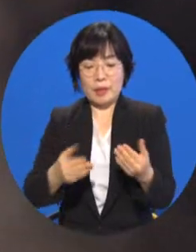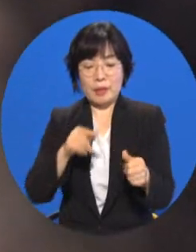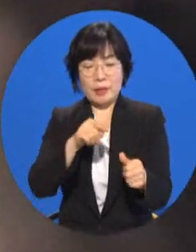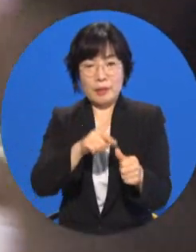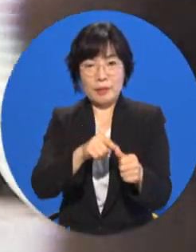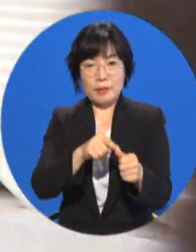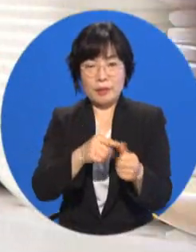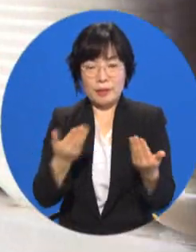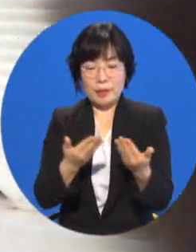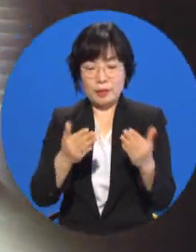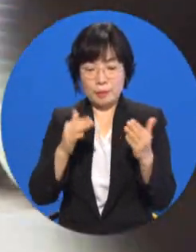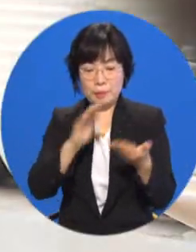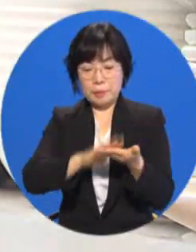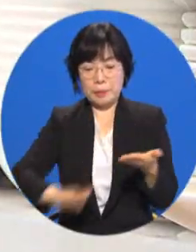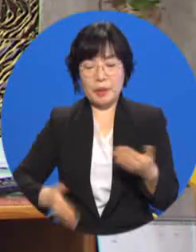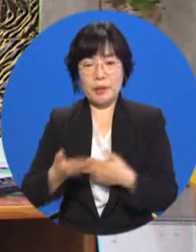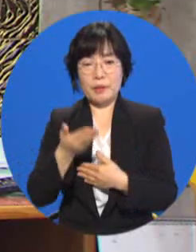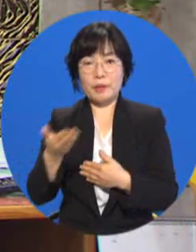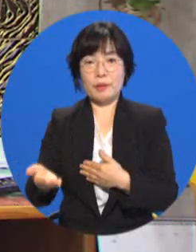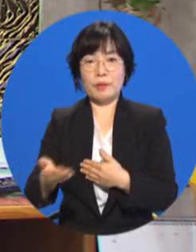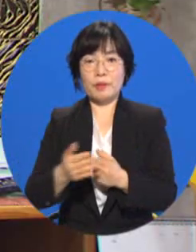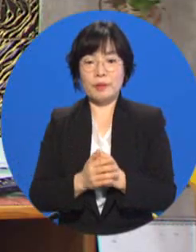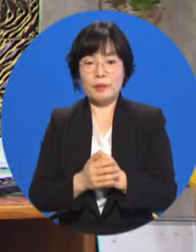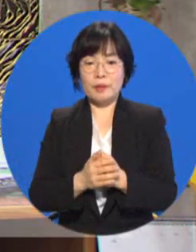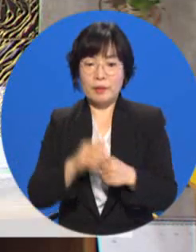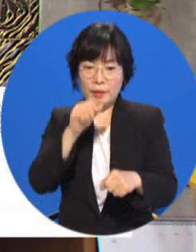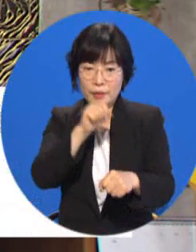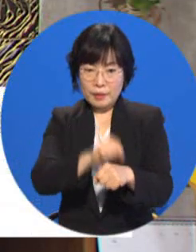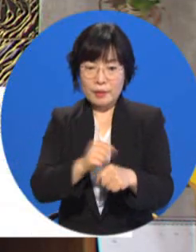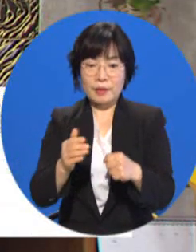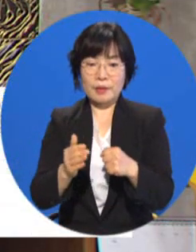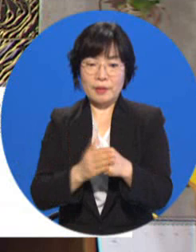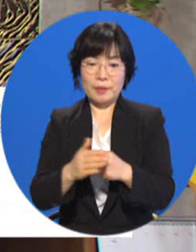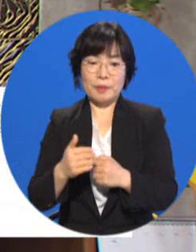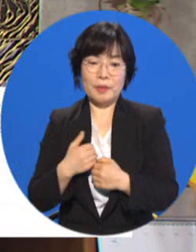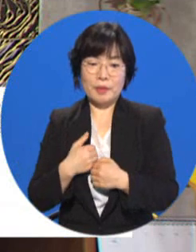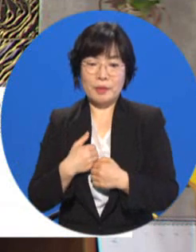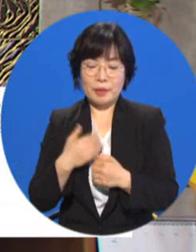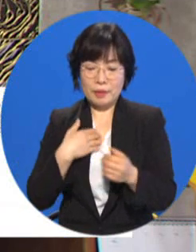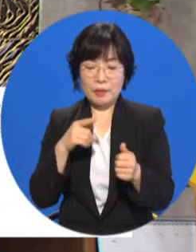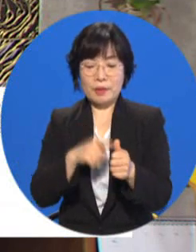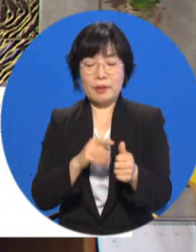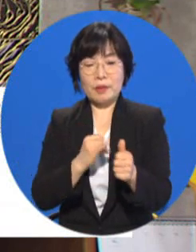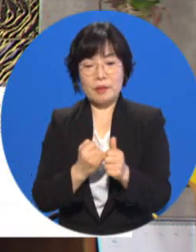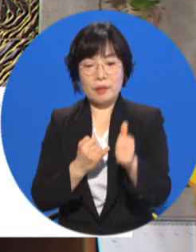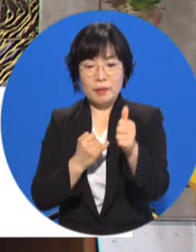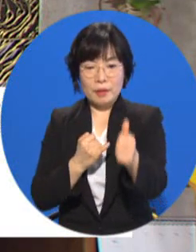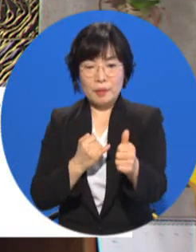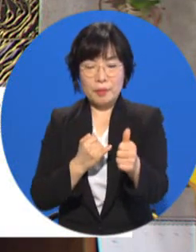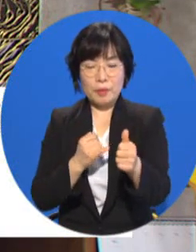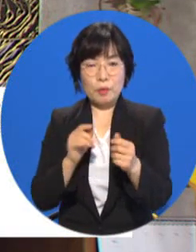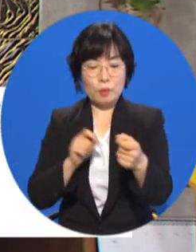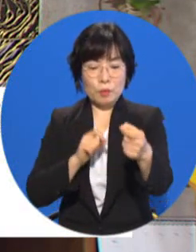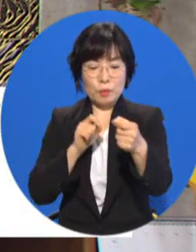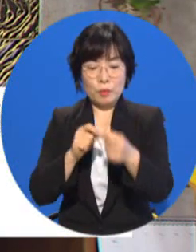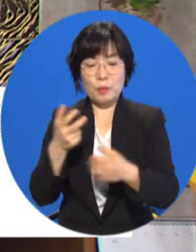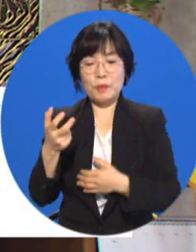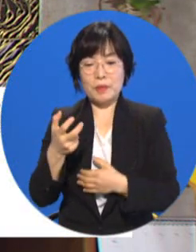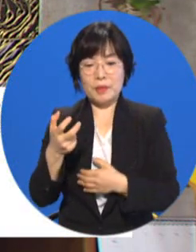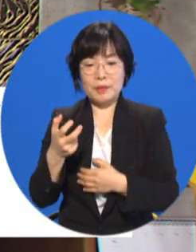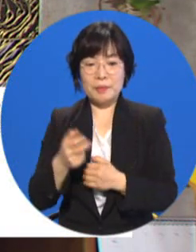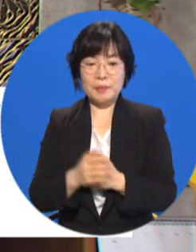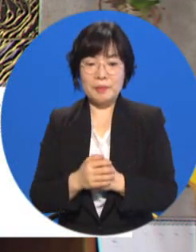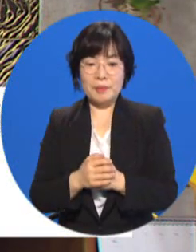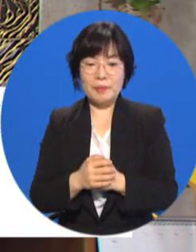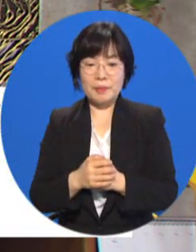아들에게 가업을 물려주기로 했습니다. 제가 잘 하고 있으니까 이제 제 아빠도 나이가 내물 70 아니에요.